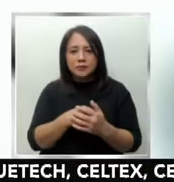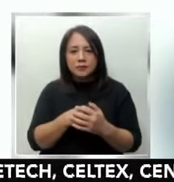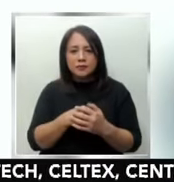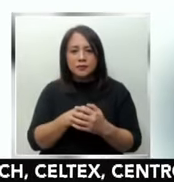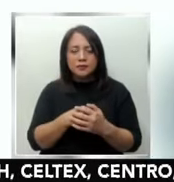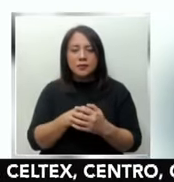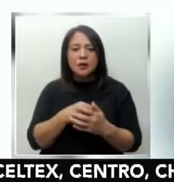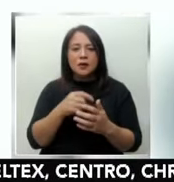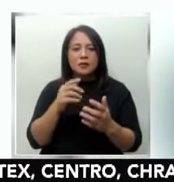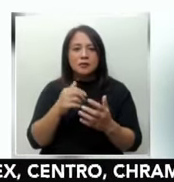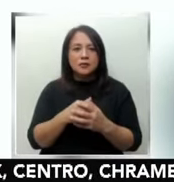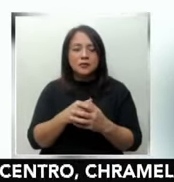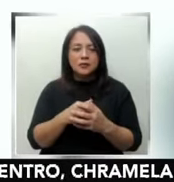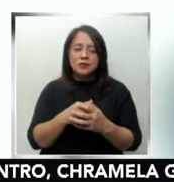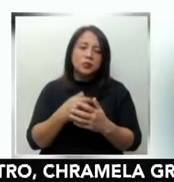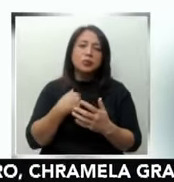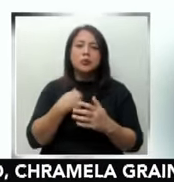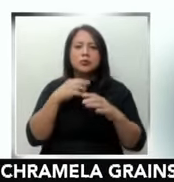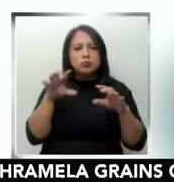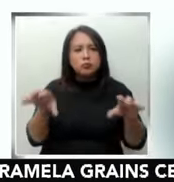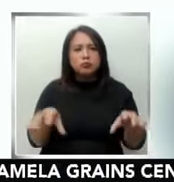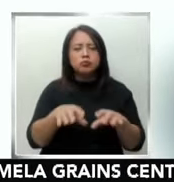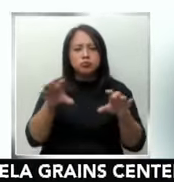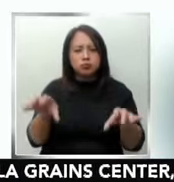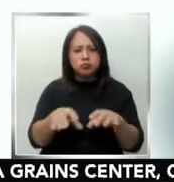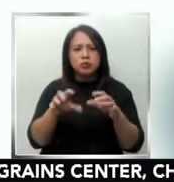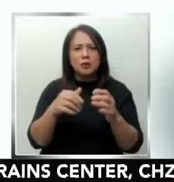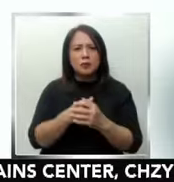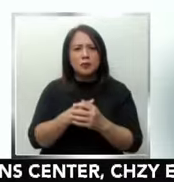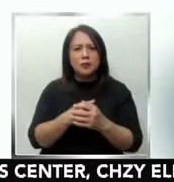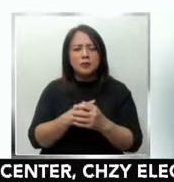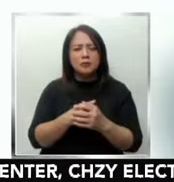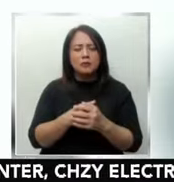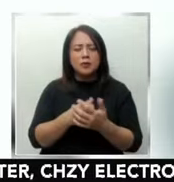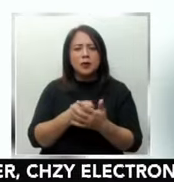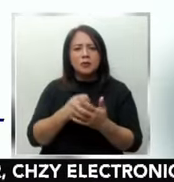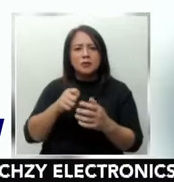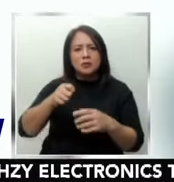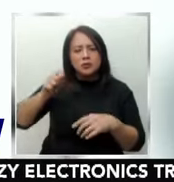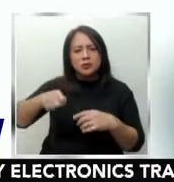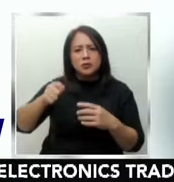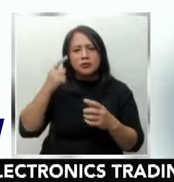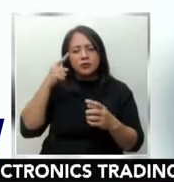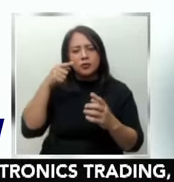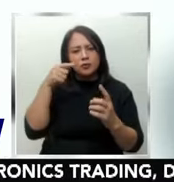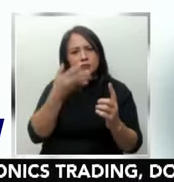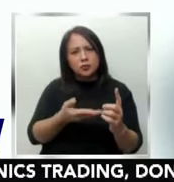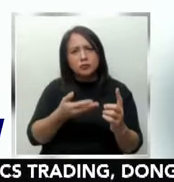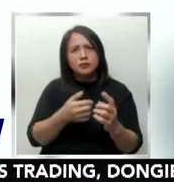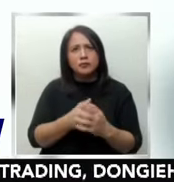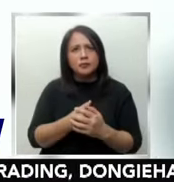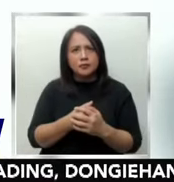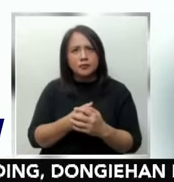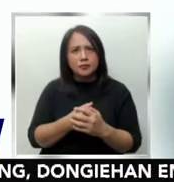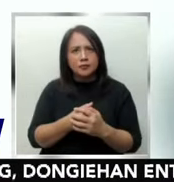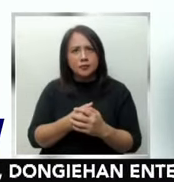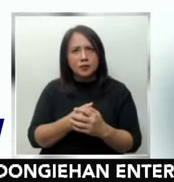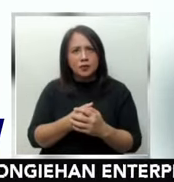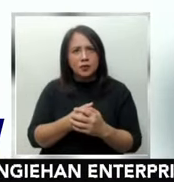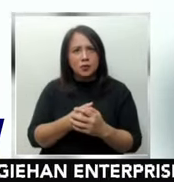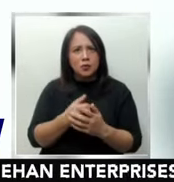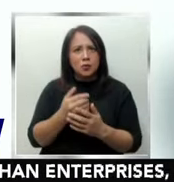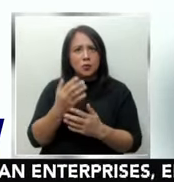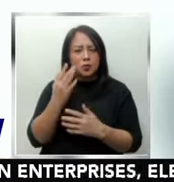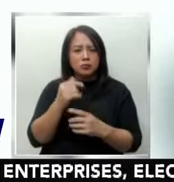mag-work talaga kami hard para makamit yyung justice na for him ganan Hindi kasi deserve talaga